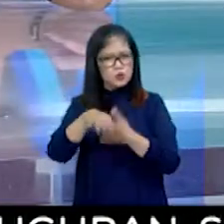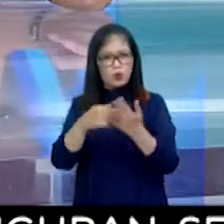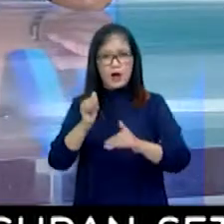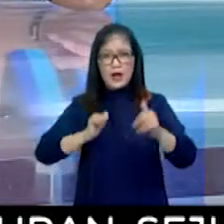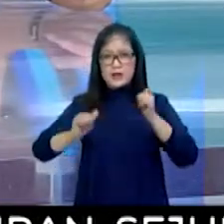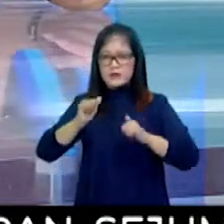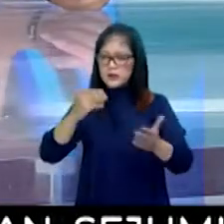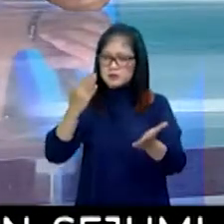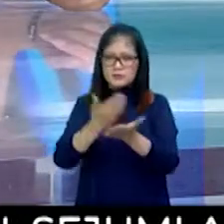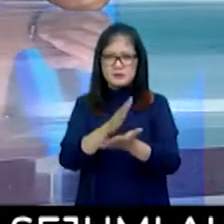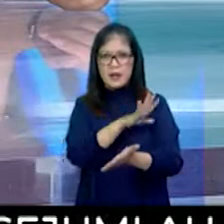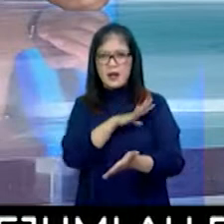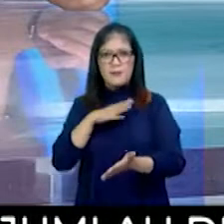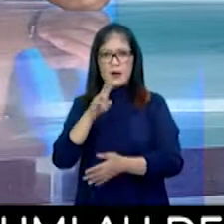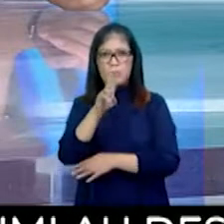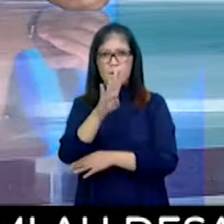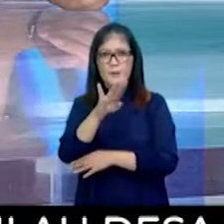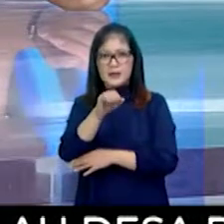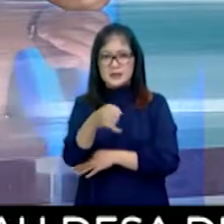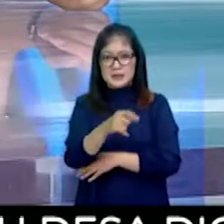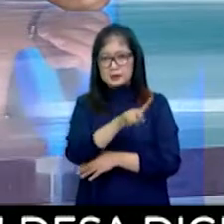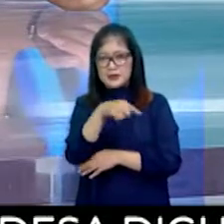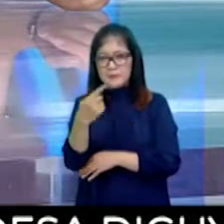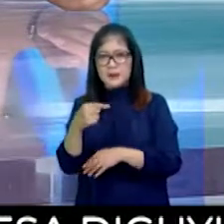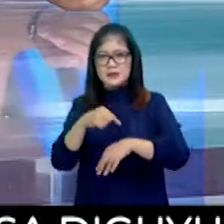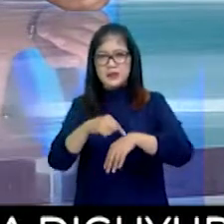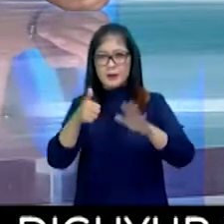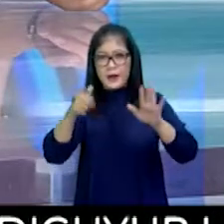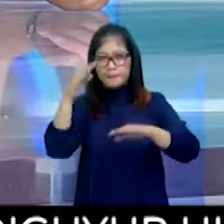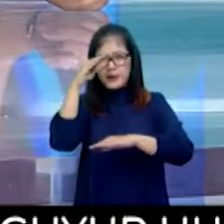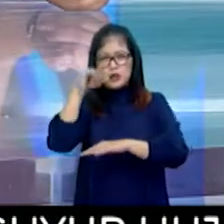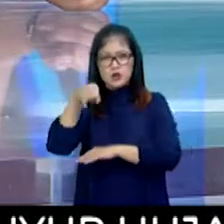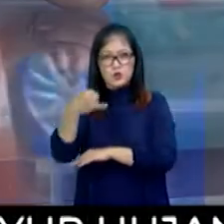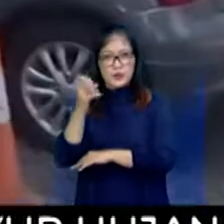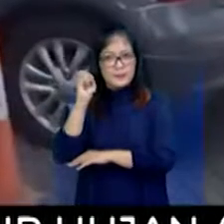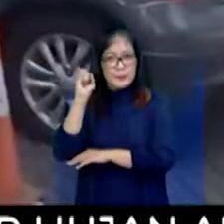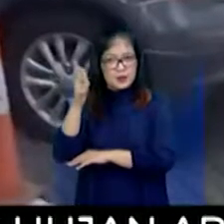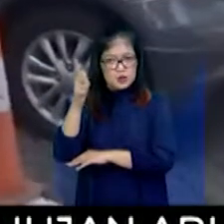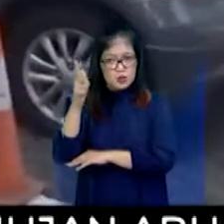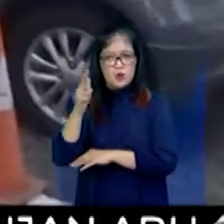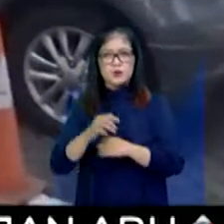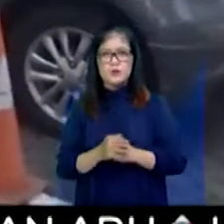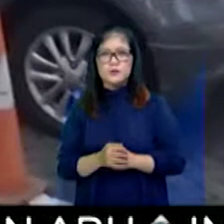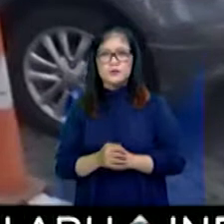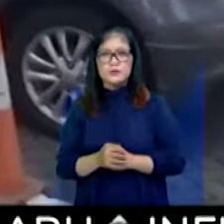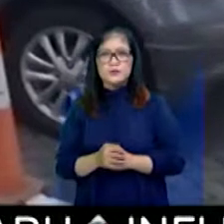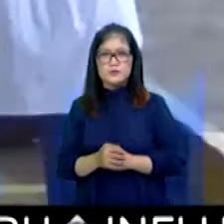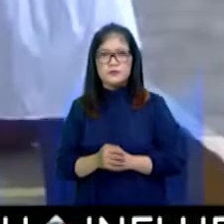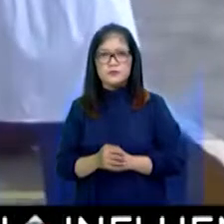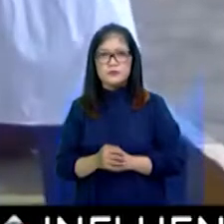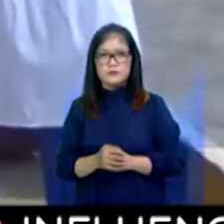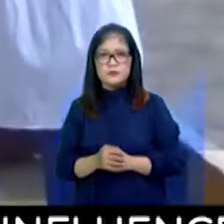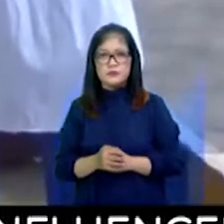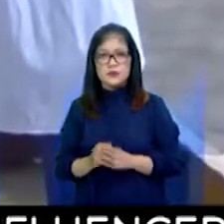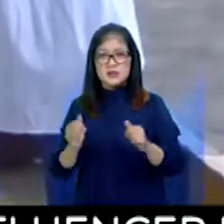penerbangan dihentikan selama 24 jam hingga pukul 6 pagi Jumat esok. Menjelang penghentian operasional selama 24